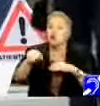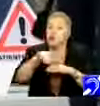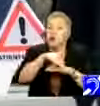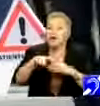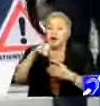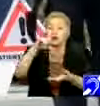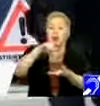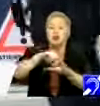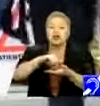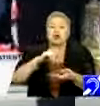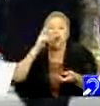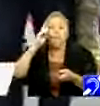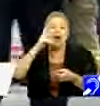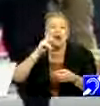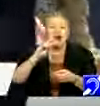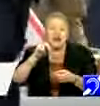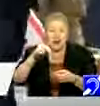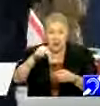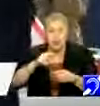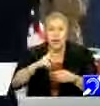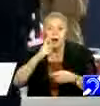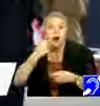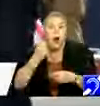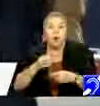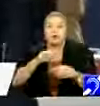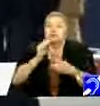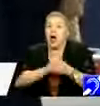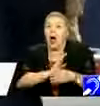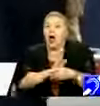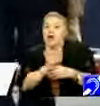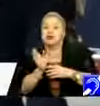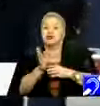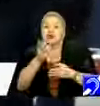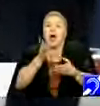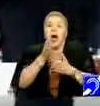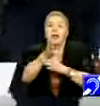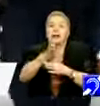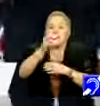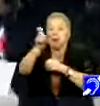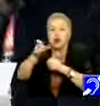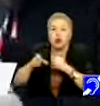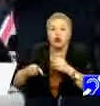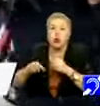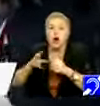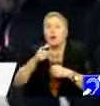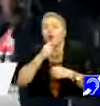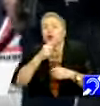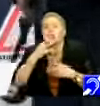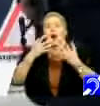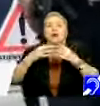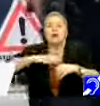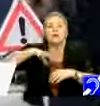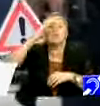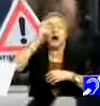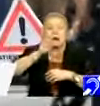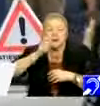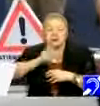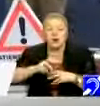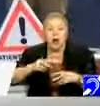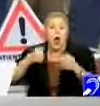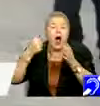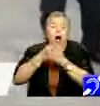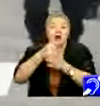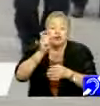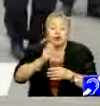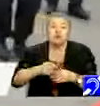centrul Berlinului. Iar la un moment dat a părăsit carosabilul și a intrat pe trotuarul foarte aglomerat. A lovit pietonii și s-a oprit în zidul